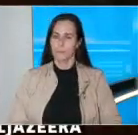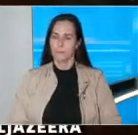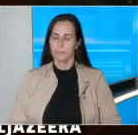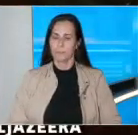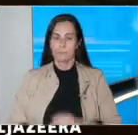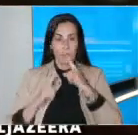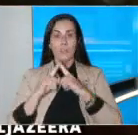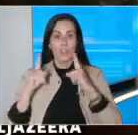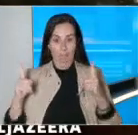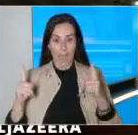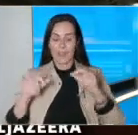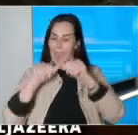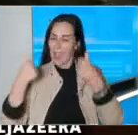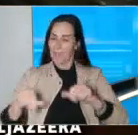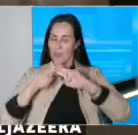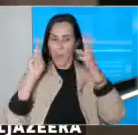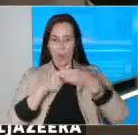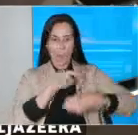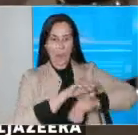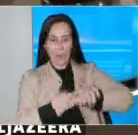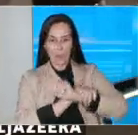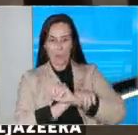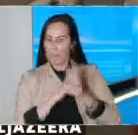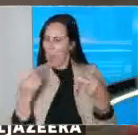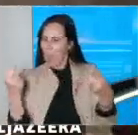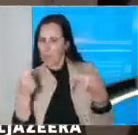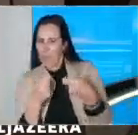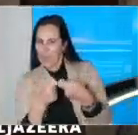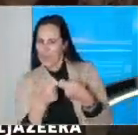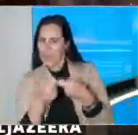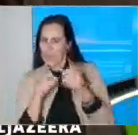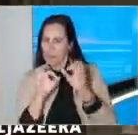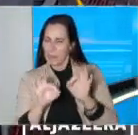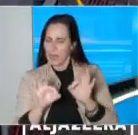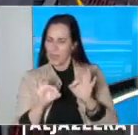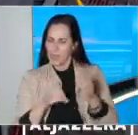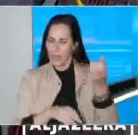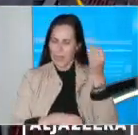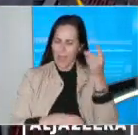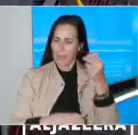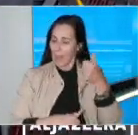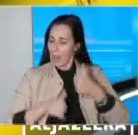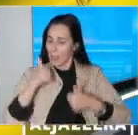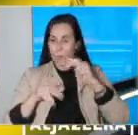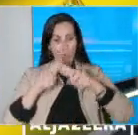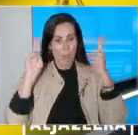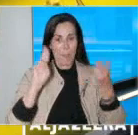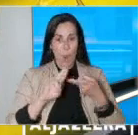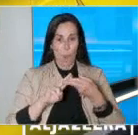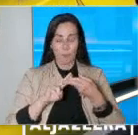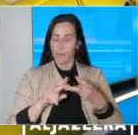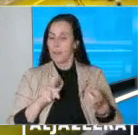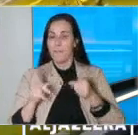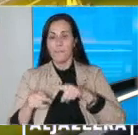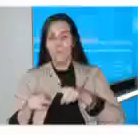וגם שנה לגביע העולם בכדורגל, מה הקשר בעבור המערכת קטר בין התחרות הבינלאומית